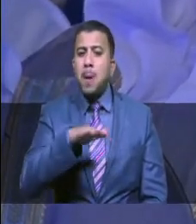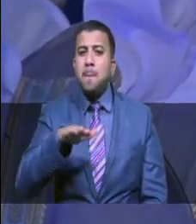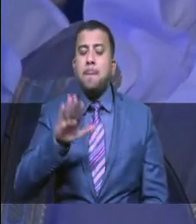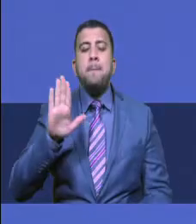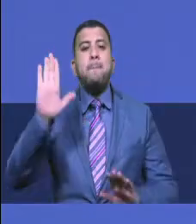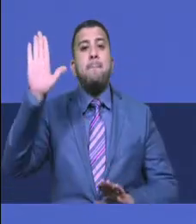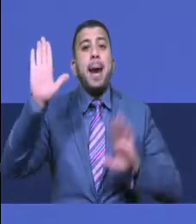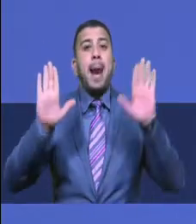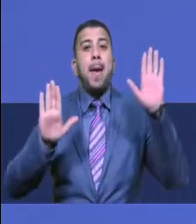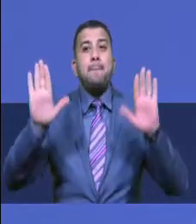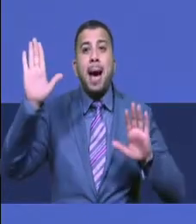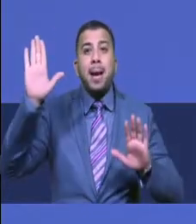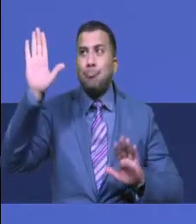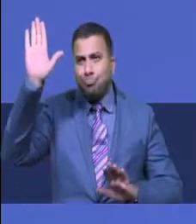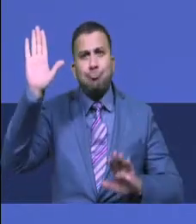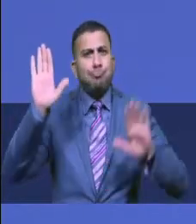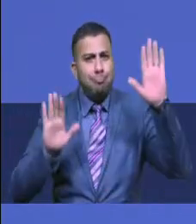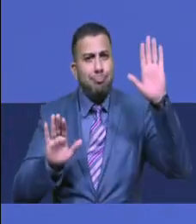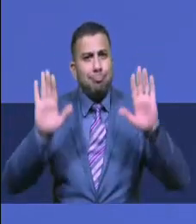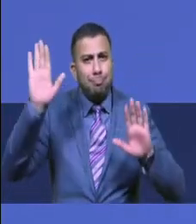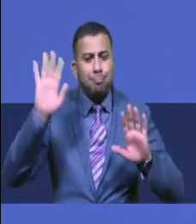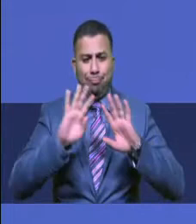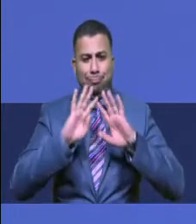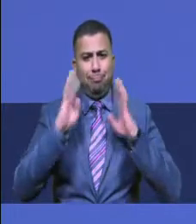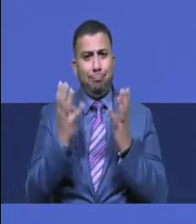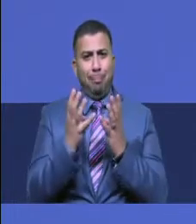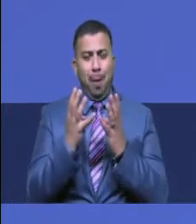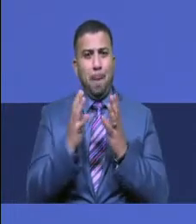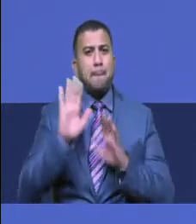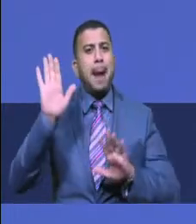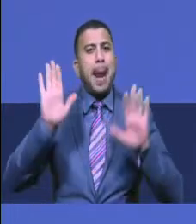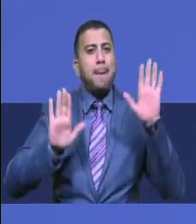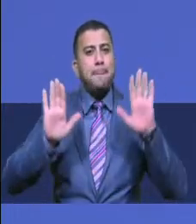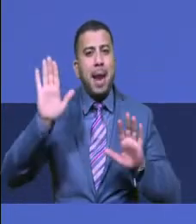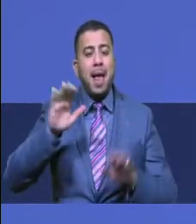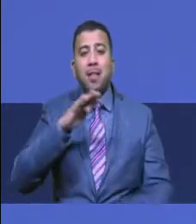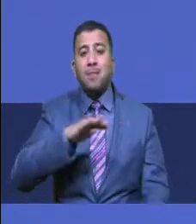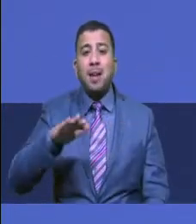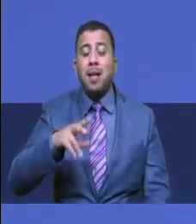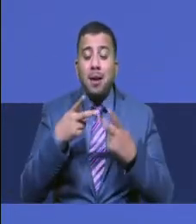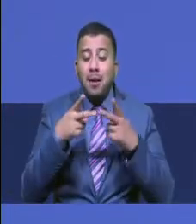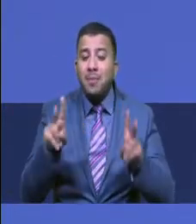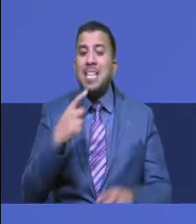برلمان الأطفال يبدأ من السن 5